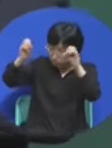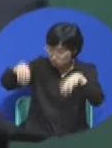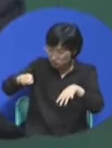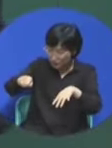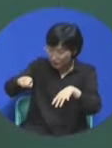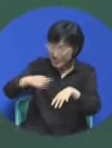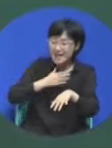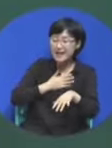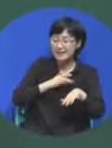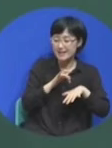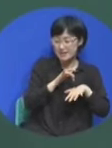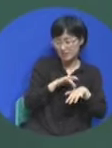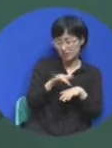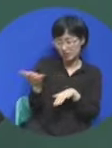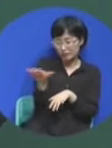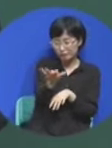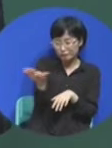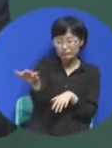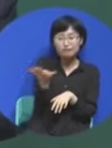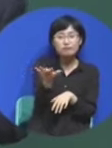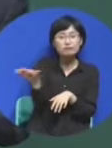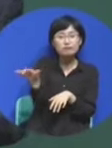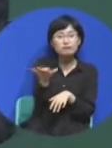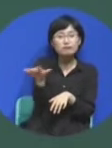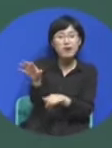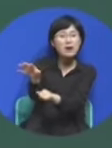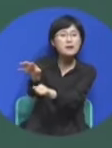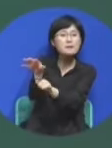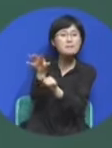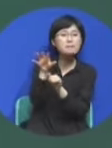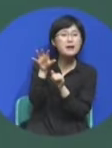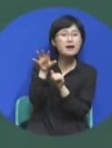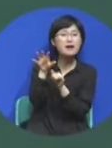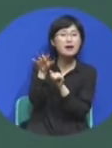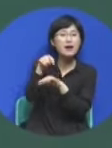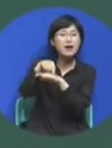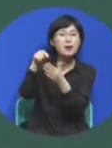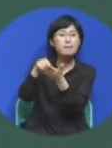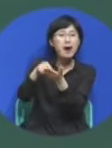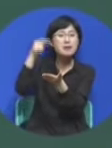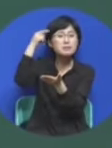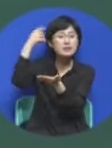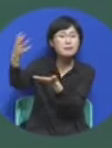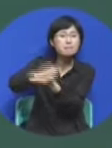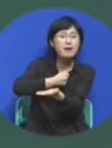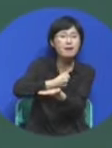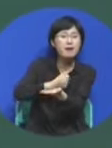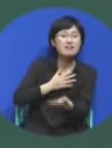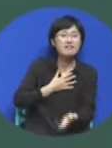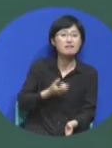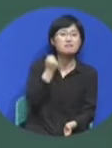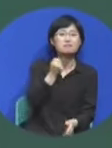이런 빈 마음에 사단이가 역사하여 뭔가 그들의 마음과 생각을 빼앗아 버리는 거예요.